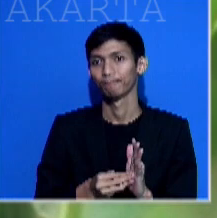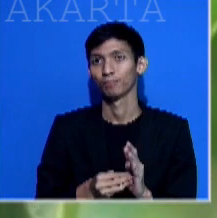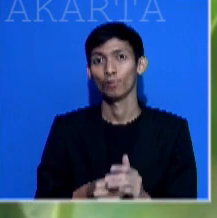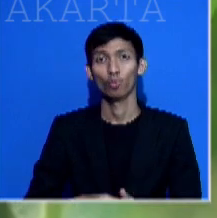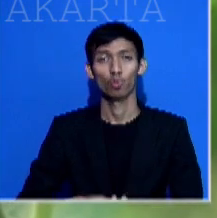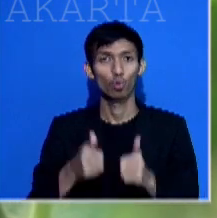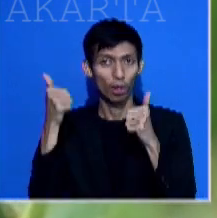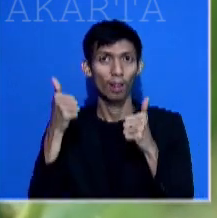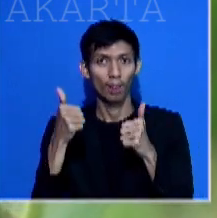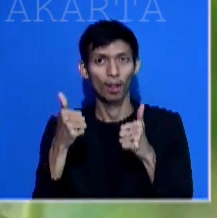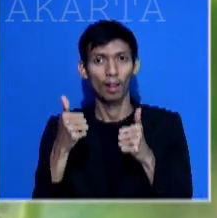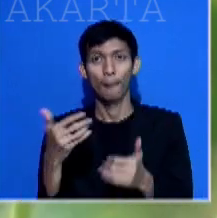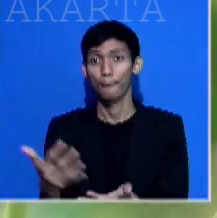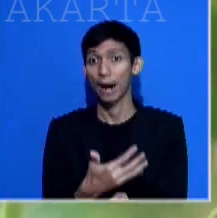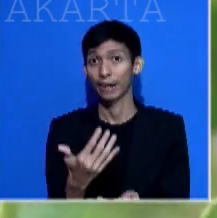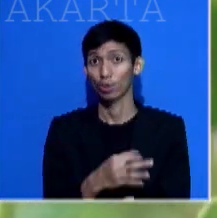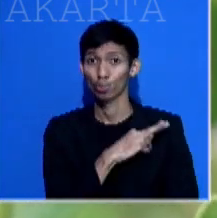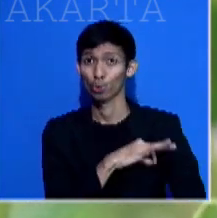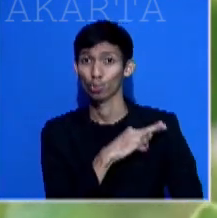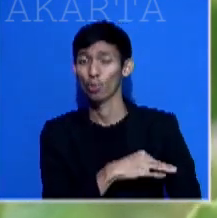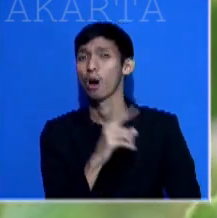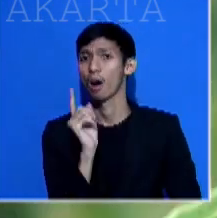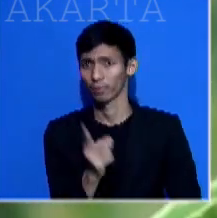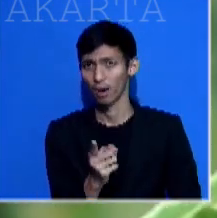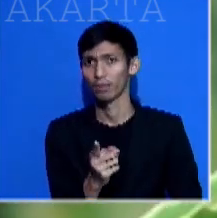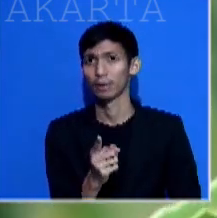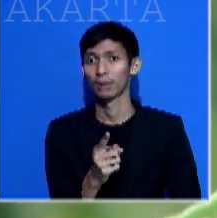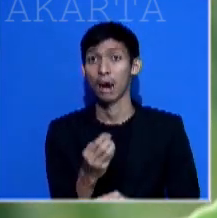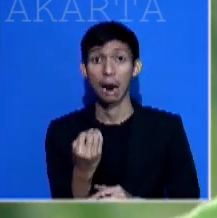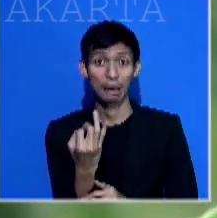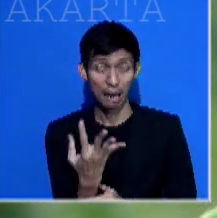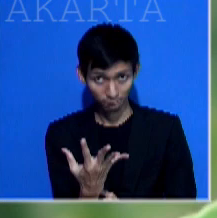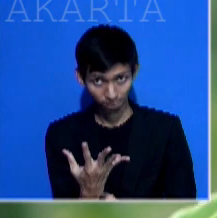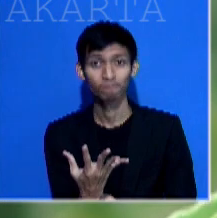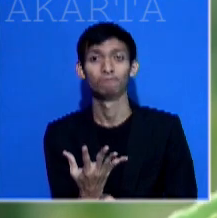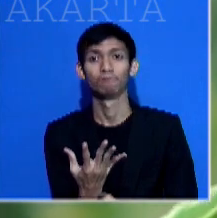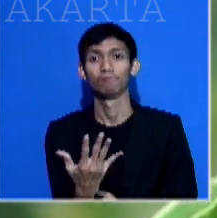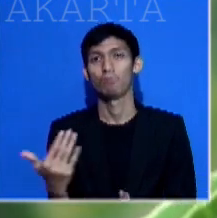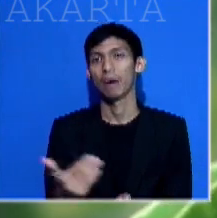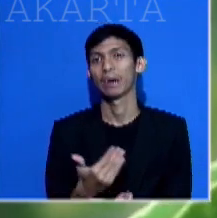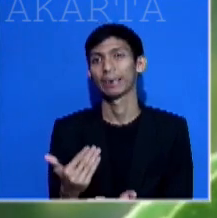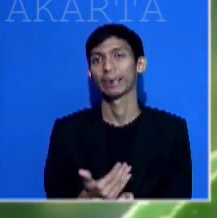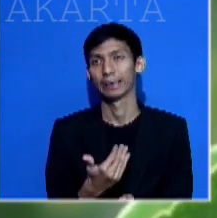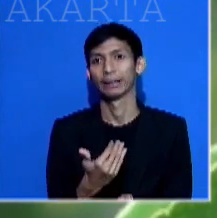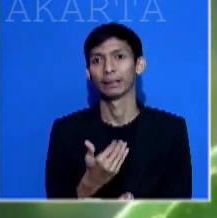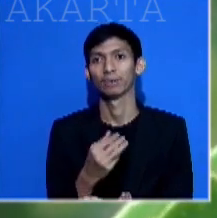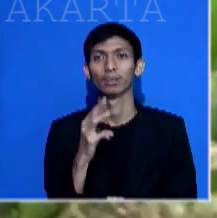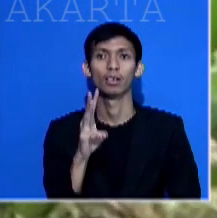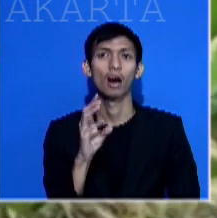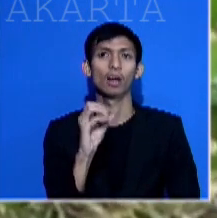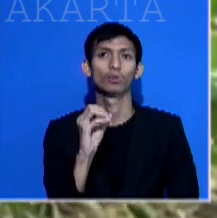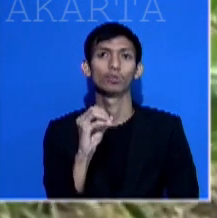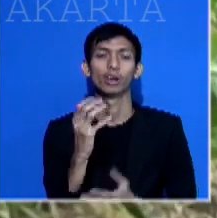Keporo asilipun murakabi sanget. Menawi dipun wetang gunggung sedayanipun, piyambakipun saged panen jeram limon ngancik 3 kuintal namung